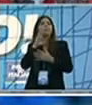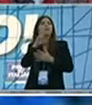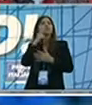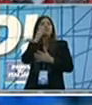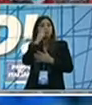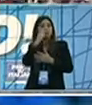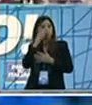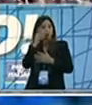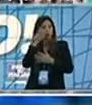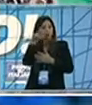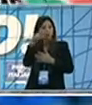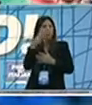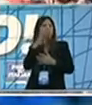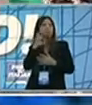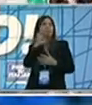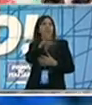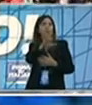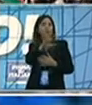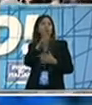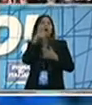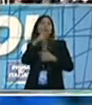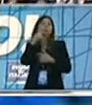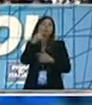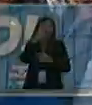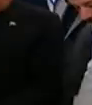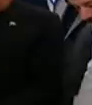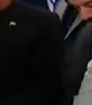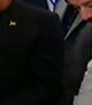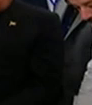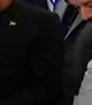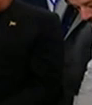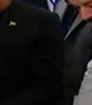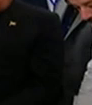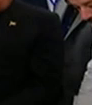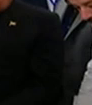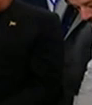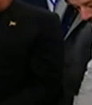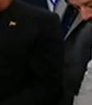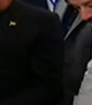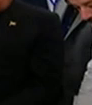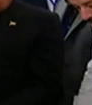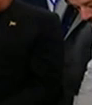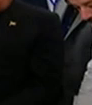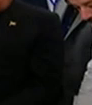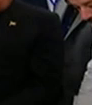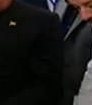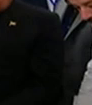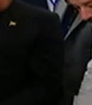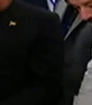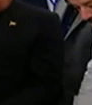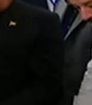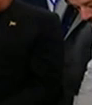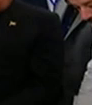che stiamo assistendo oggi, quello che stiamo vedendo, invece è esattamente il contrario. Non è la rinascita del centrodestra, però è il mantenersi di quel